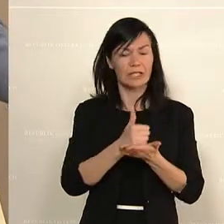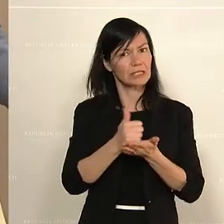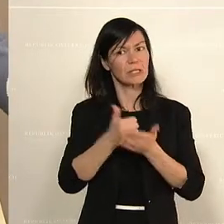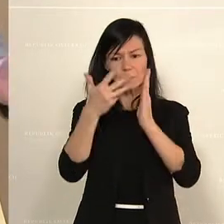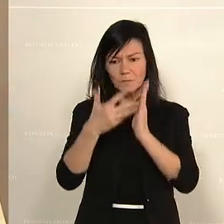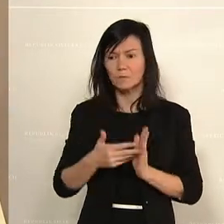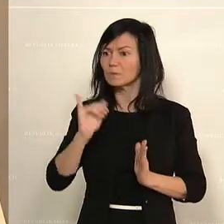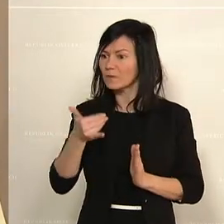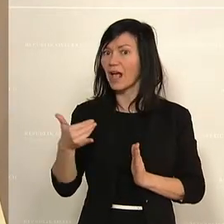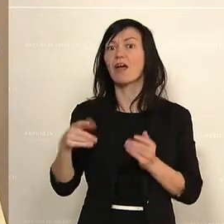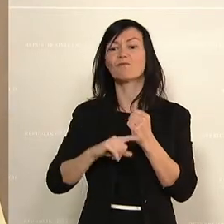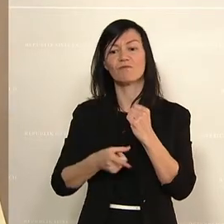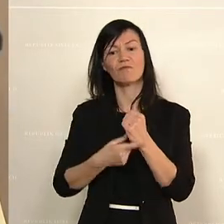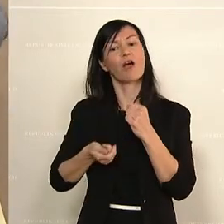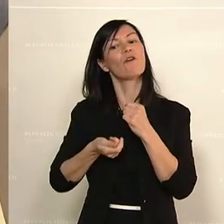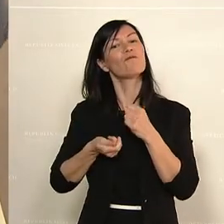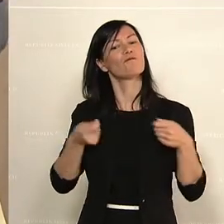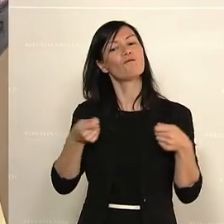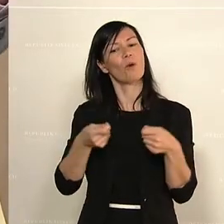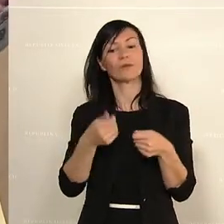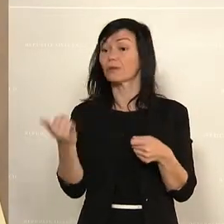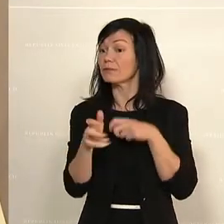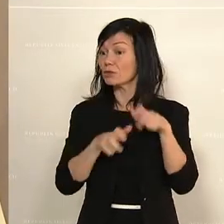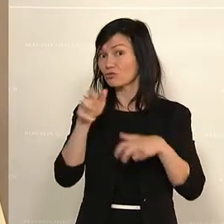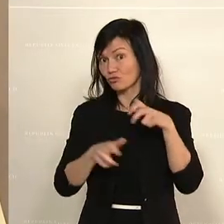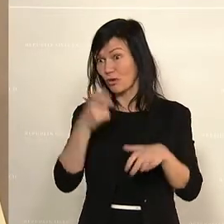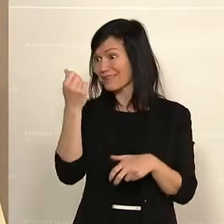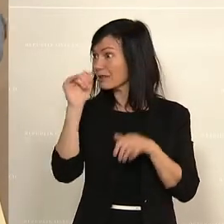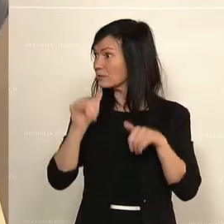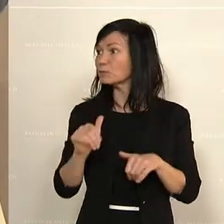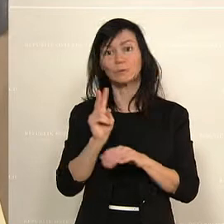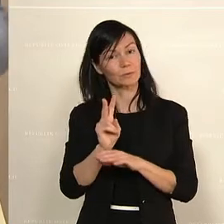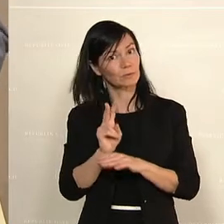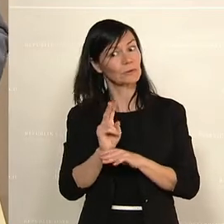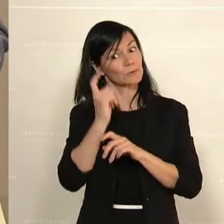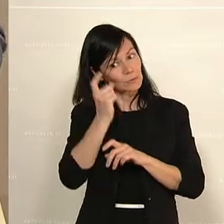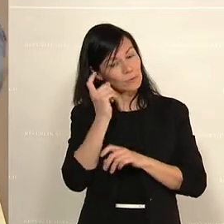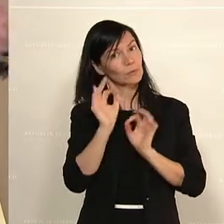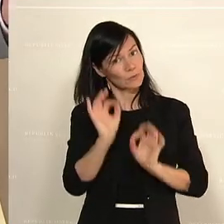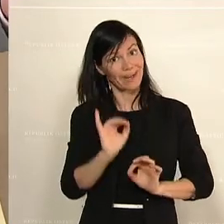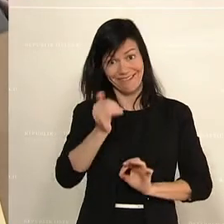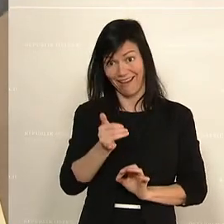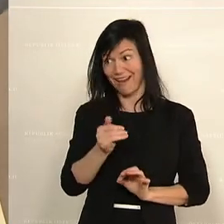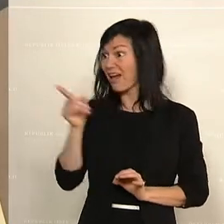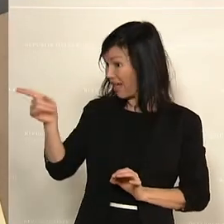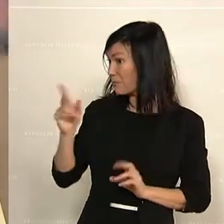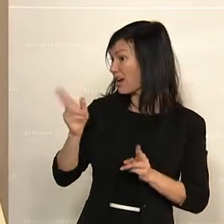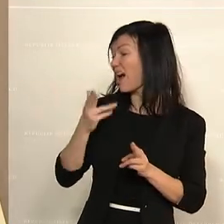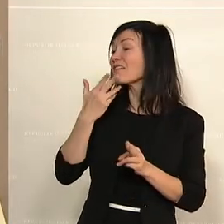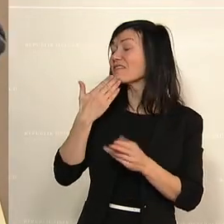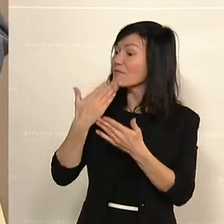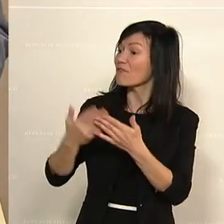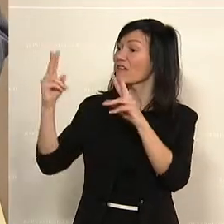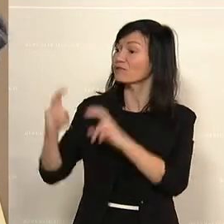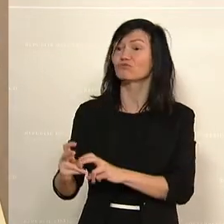sind Steuergelder, mit denen wir sorgsam umgehen müssen. Das brauchen Sie nicht, uns nicht zu sagen. Und ich empfehle Ihnen viele Studien, wie vor beim IHS, bei Eco